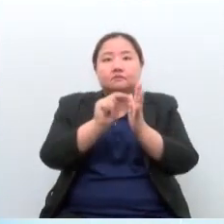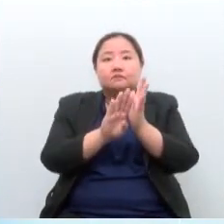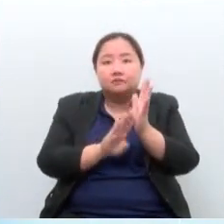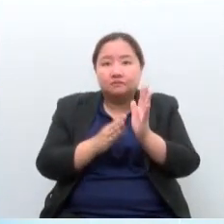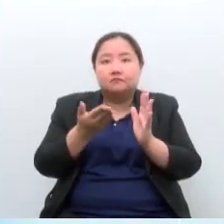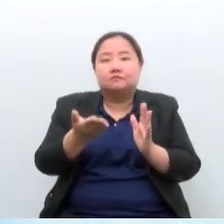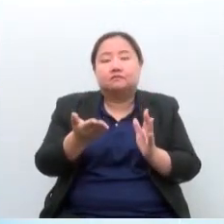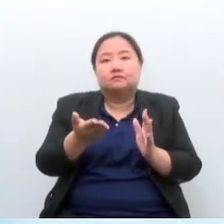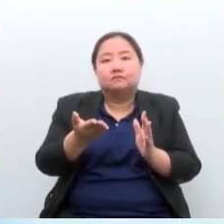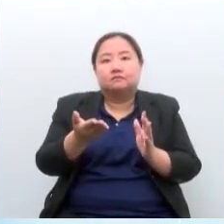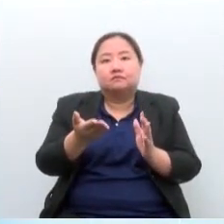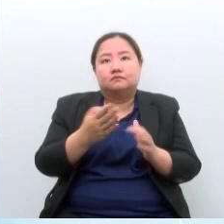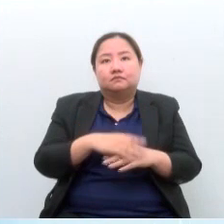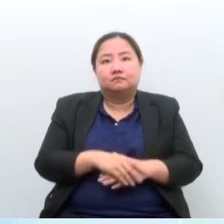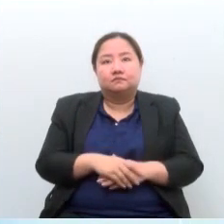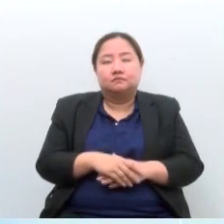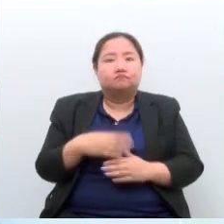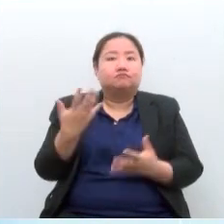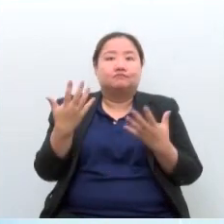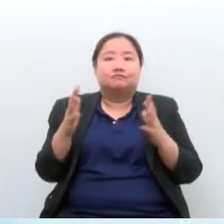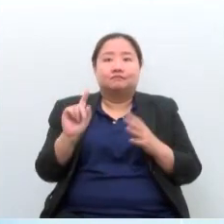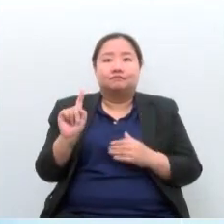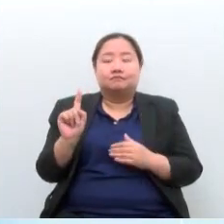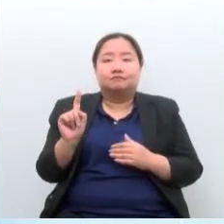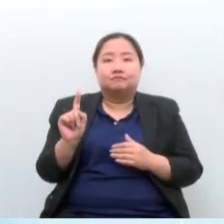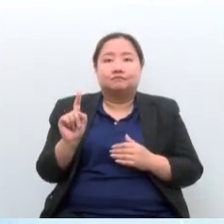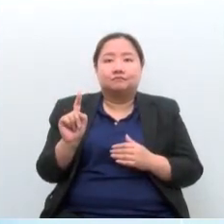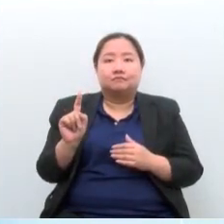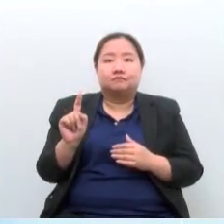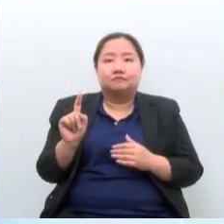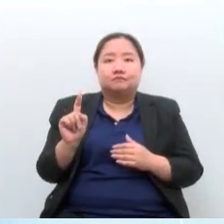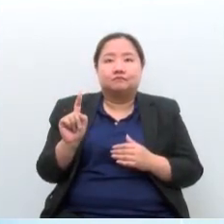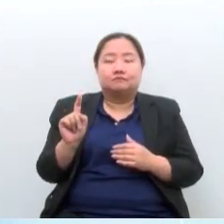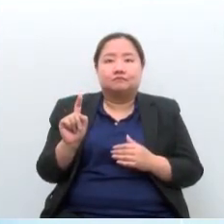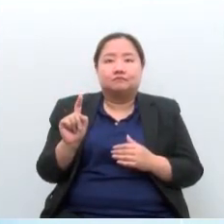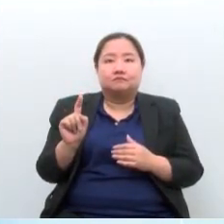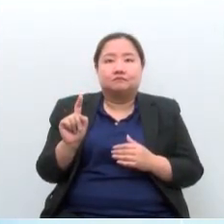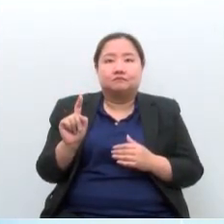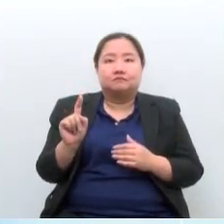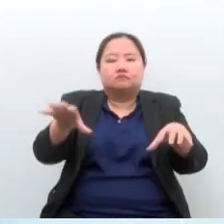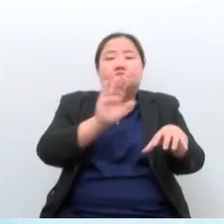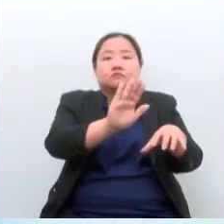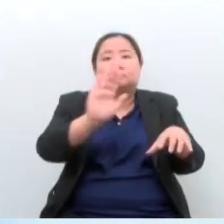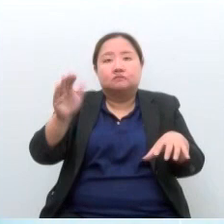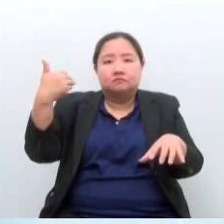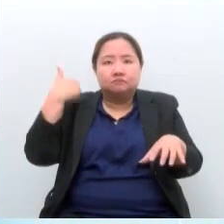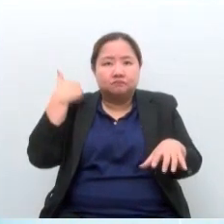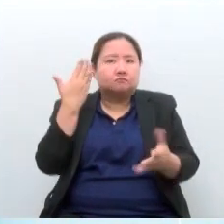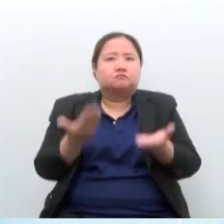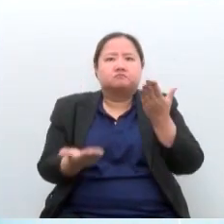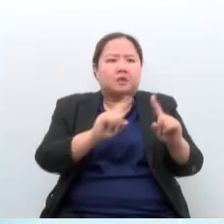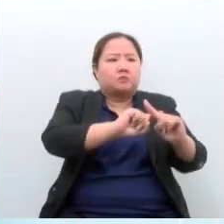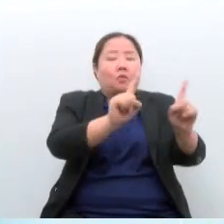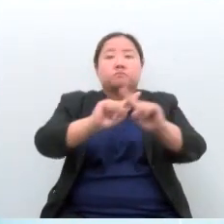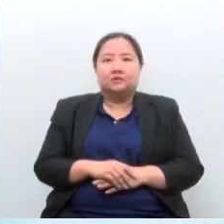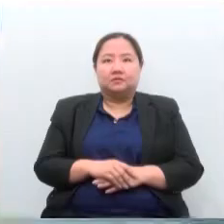ตามบรเบิดเขตพื้นที่ดังนั้นจึงไม่มีึงไม่มีอะไรที่ตายตัวเพราะแต่ละเขตพื้นที่นั้นมีบริบทพื้นที่ที่แตก